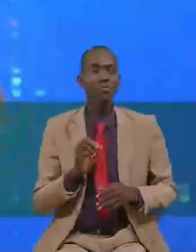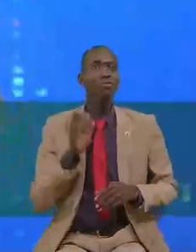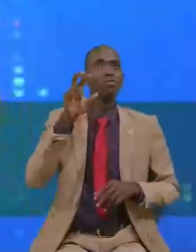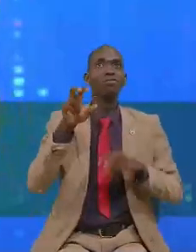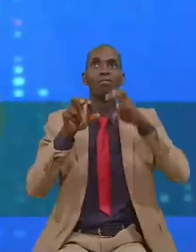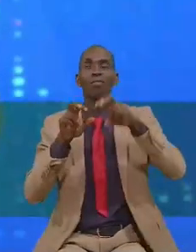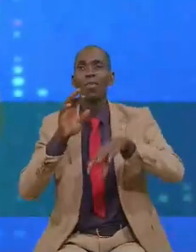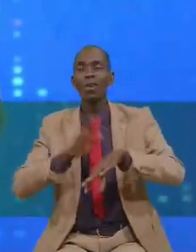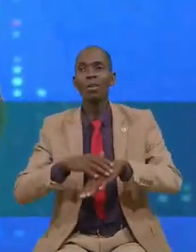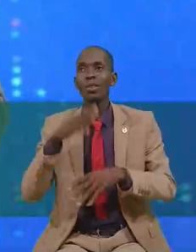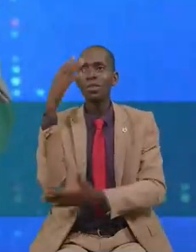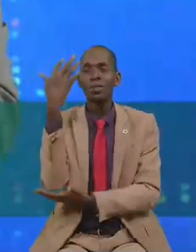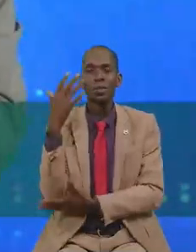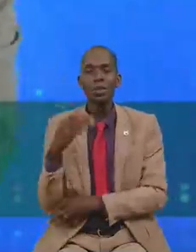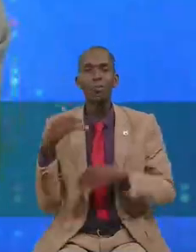faire cela.